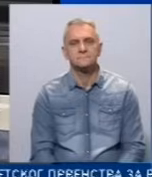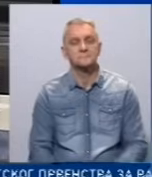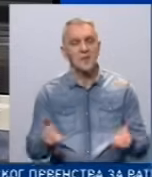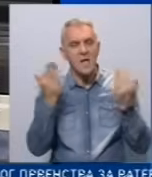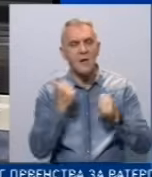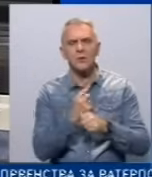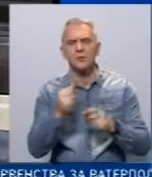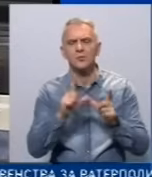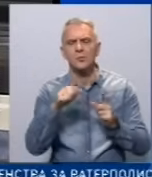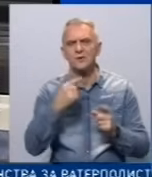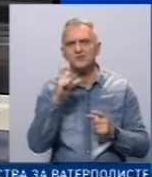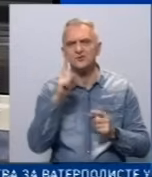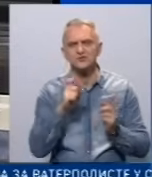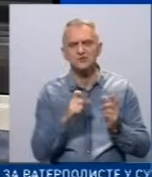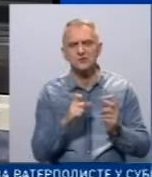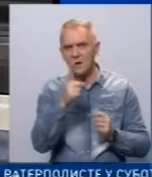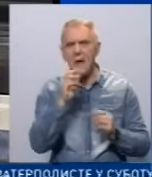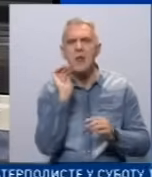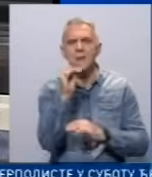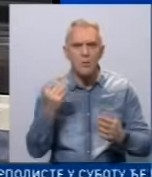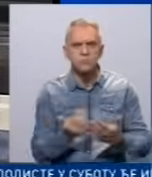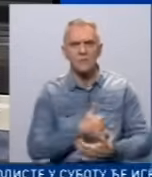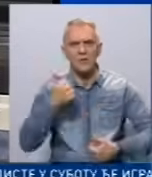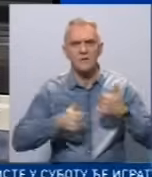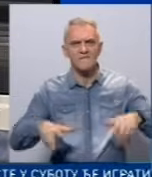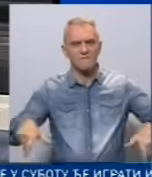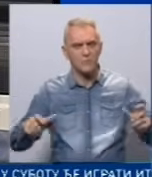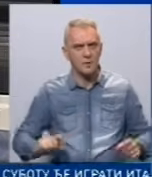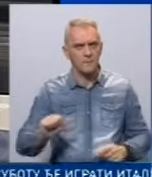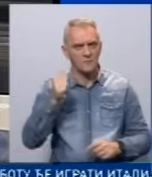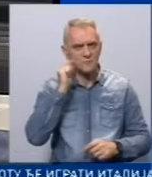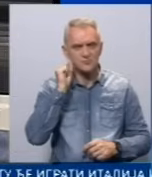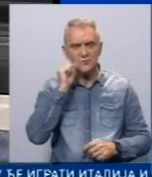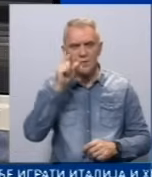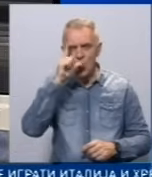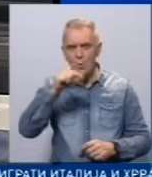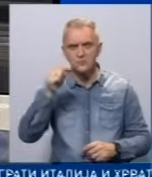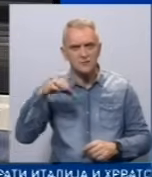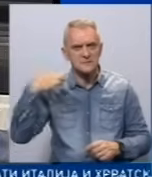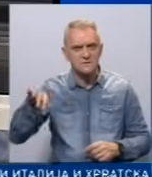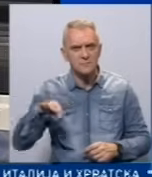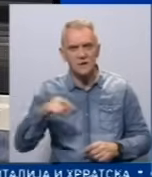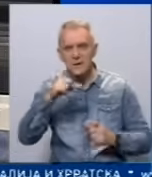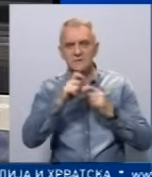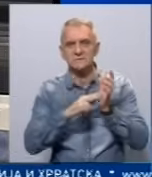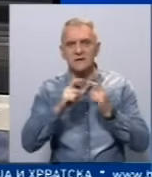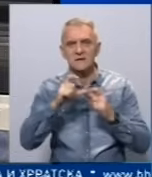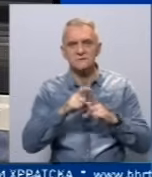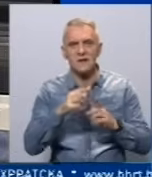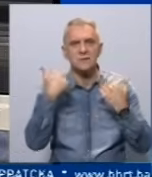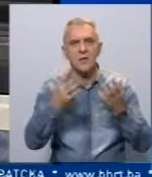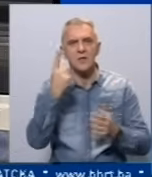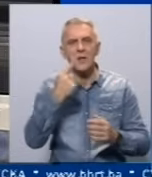Iako je Mladen Grujičić najavio ponovnu kandidaturu za fotelju prvog čovjeka opštine Srebrenica, opštinski odbor SNSD-a je